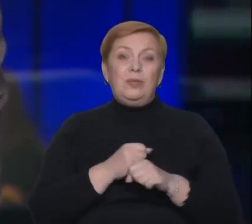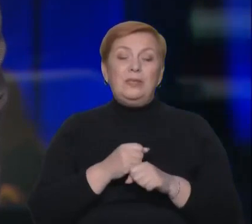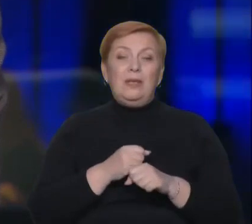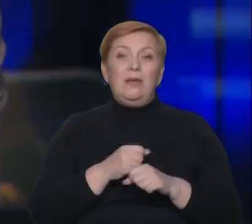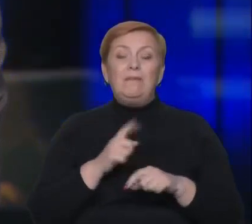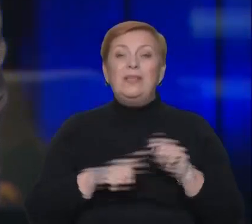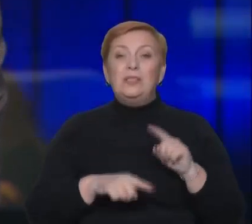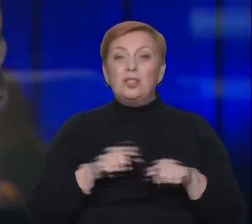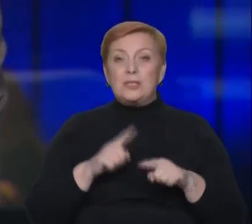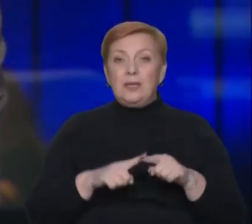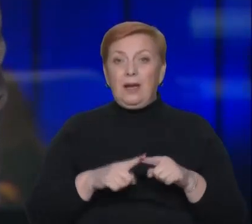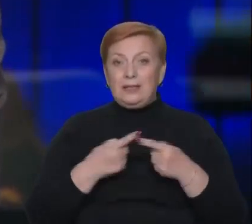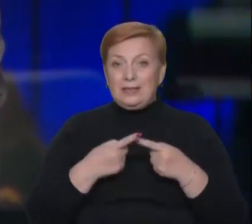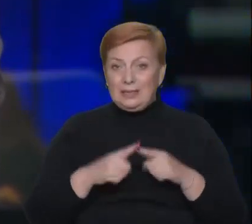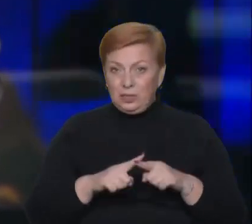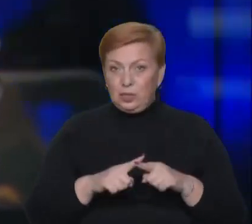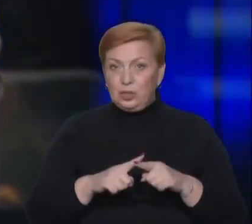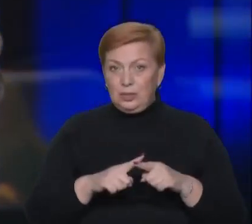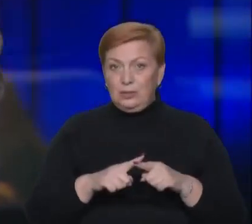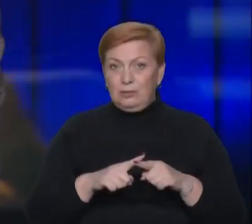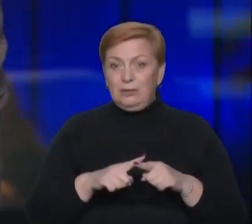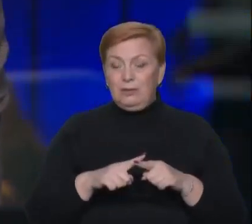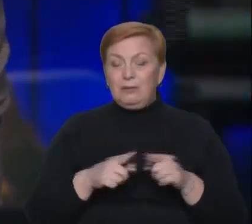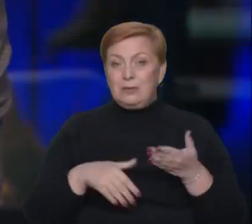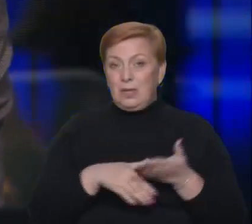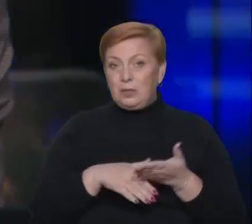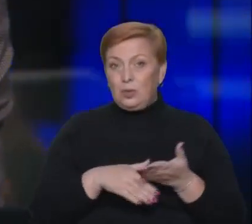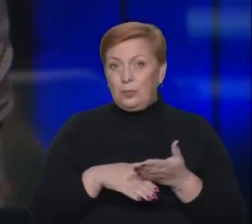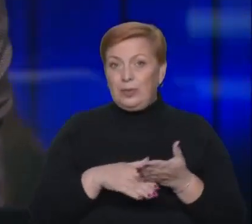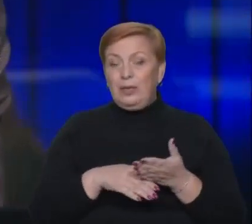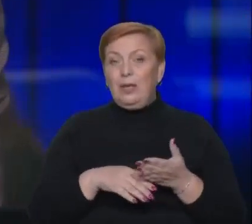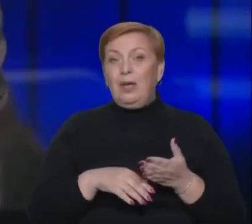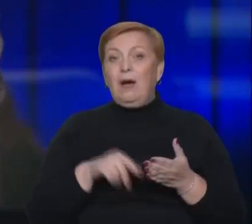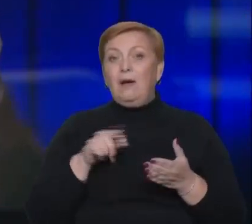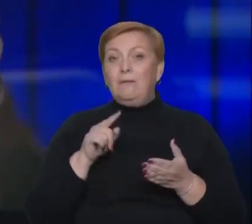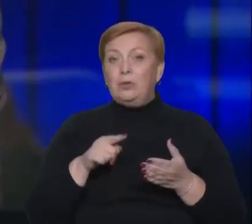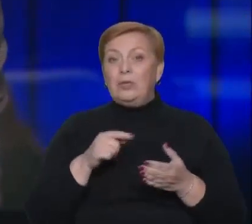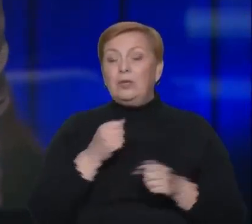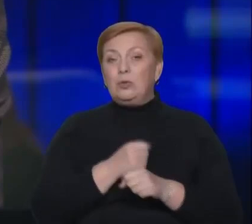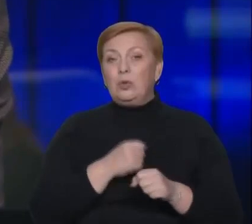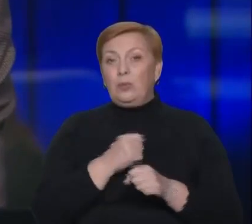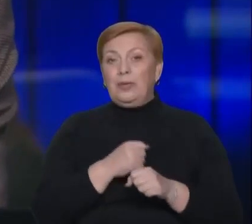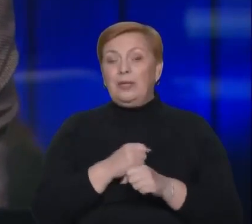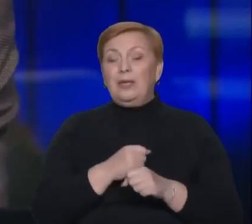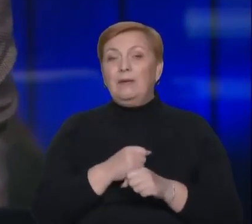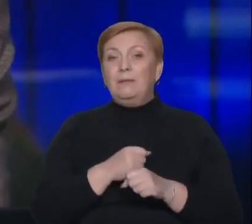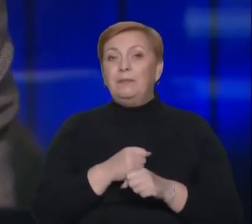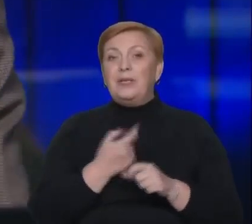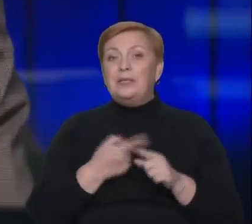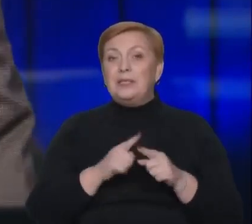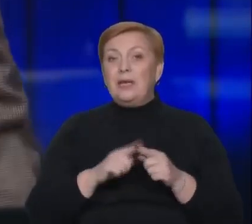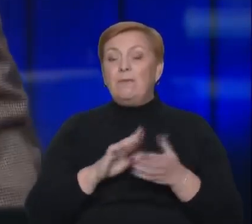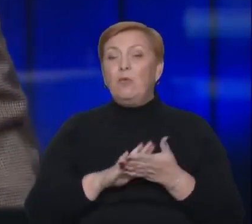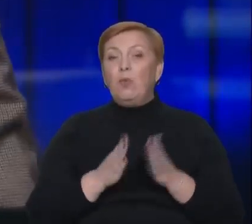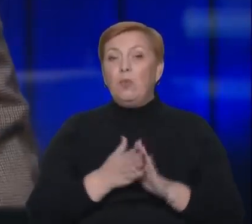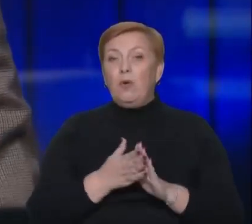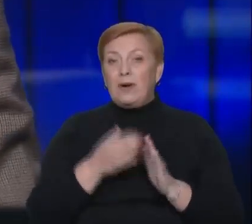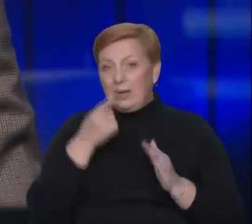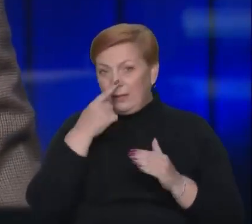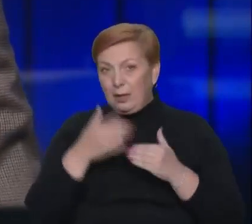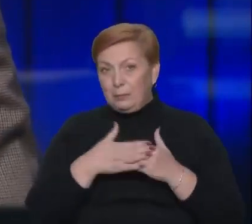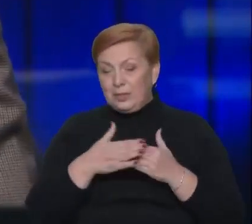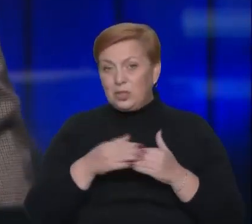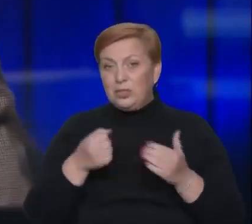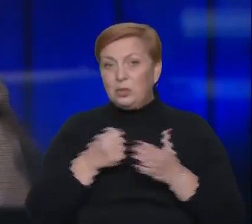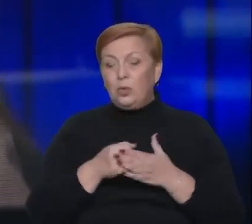свої тактико-технічні характеристики в умовах наближених до бойових. І далі залишається процес реєстрації